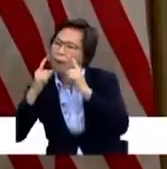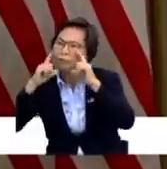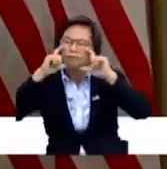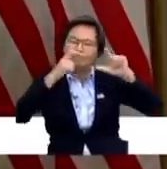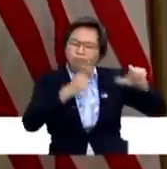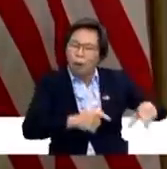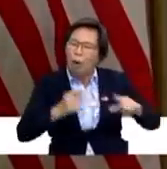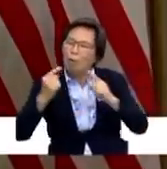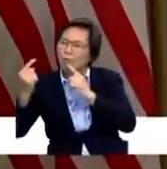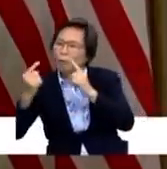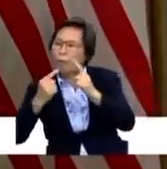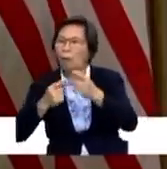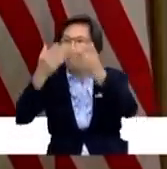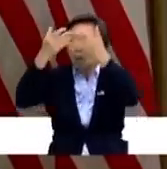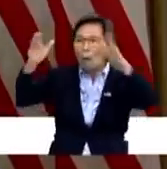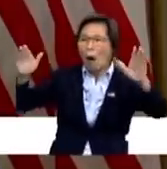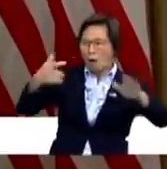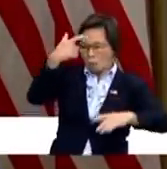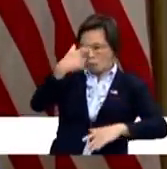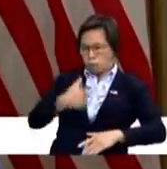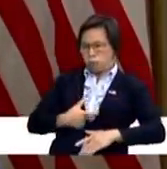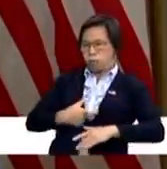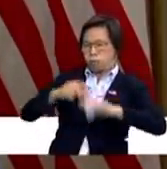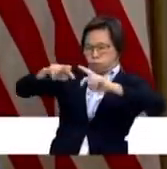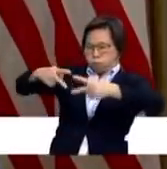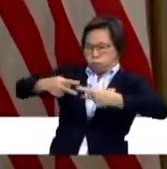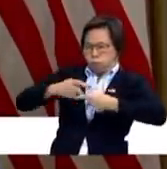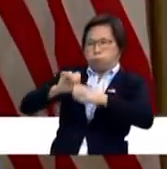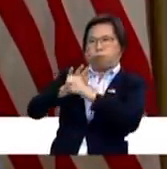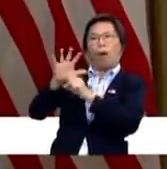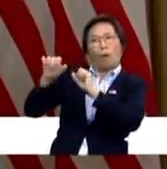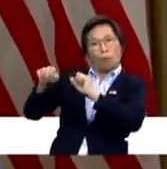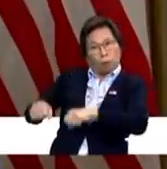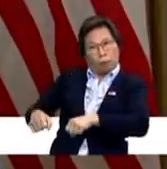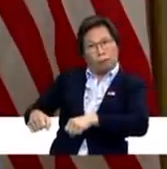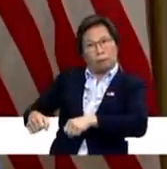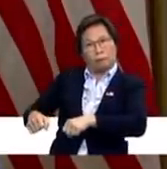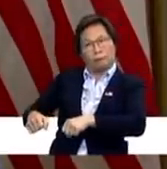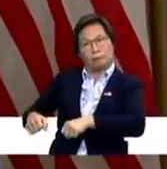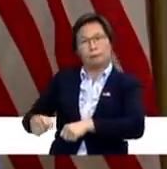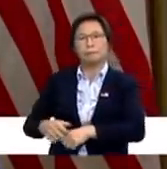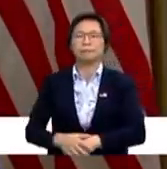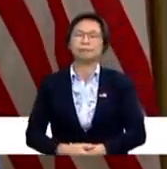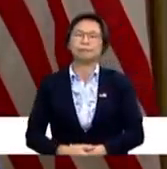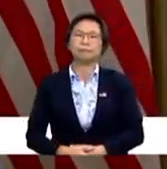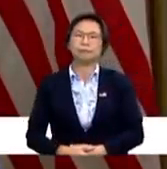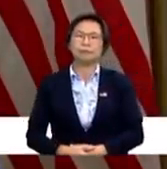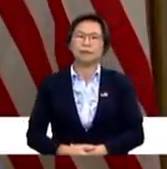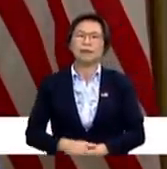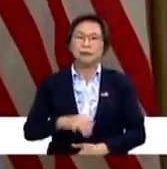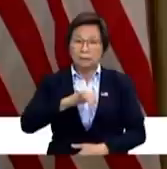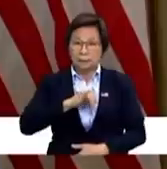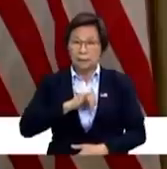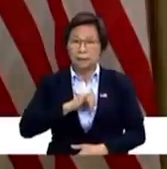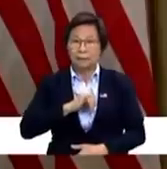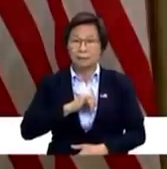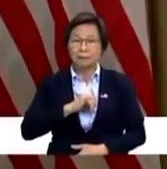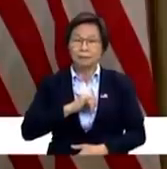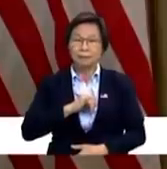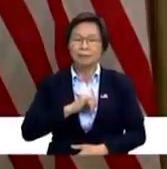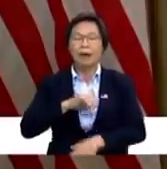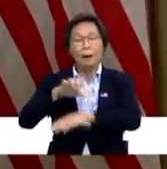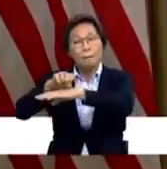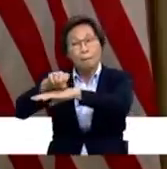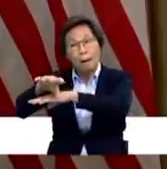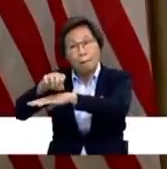mendedahkan individu tersebut kepada jangkitan komitmen belas Hai hubungan itu saya ingin